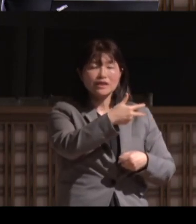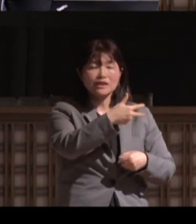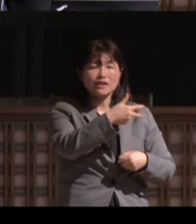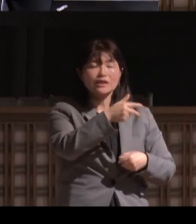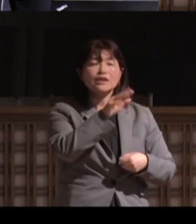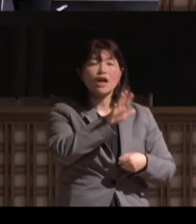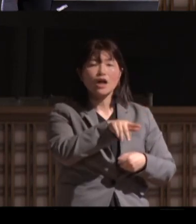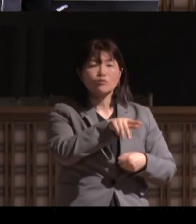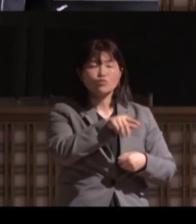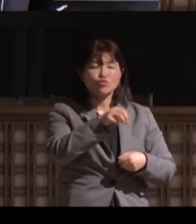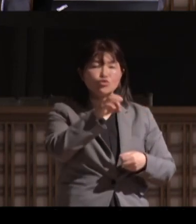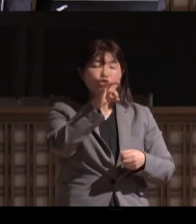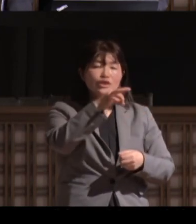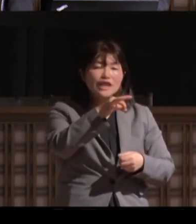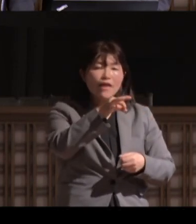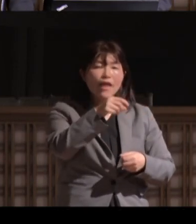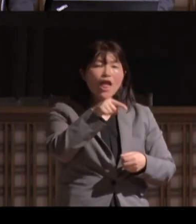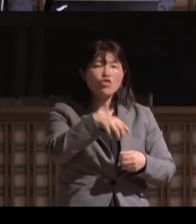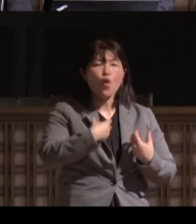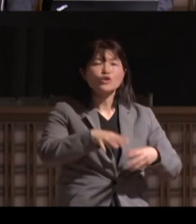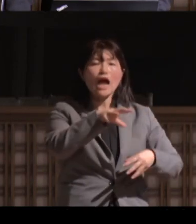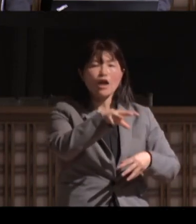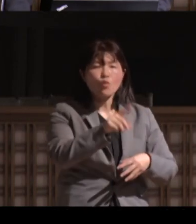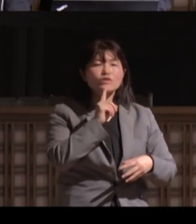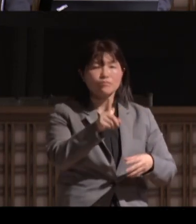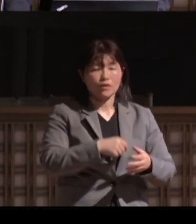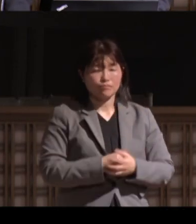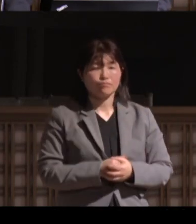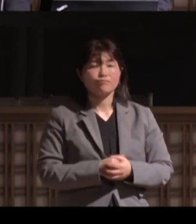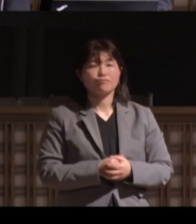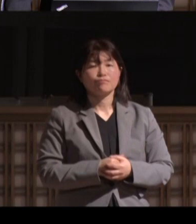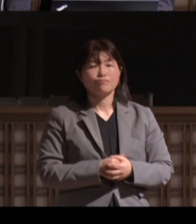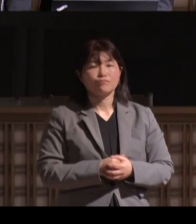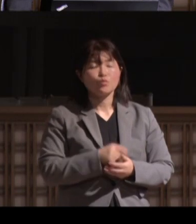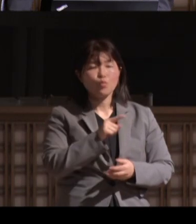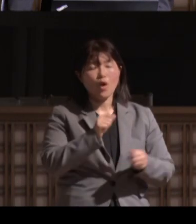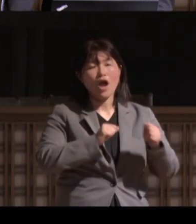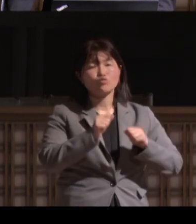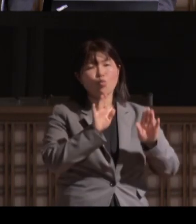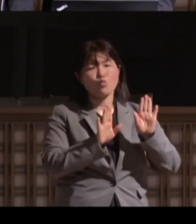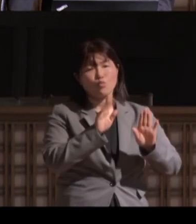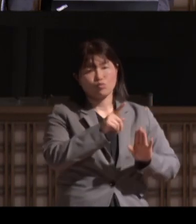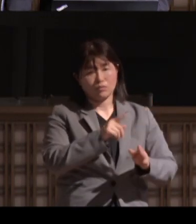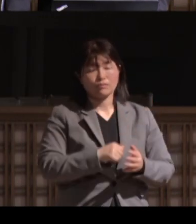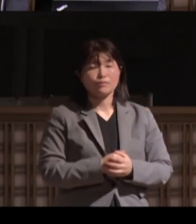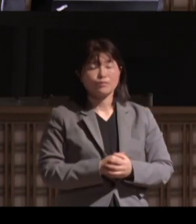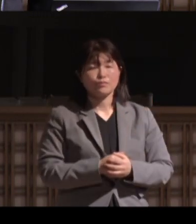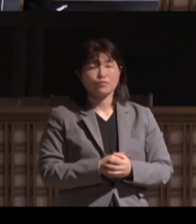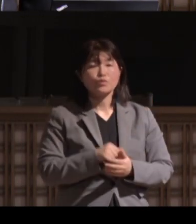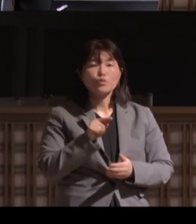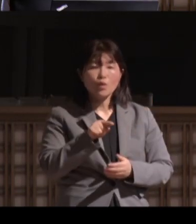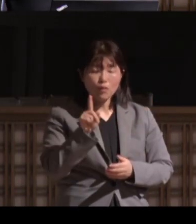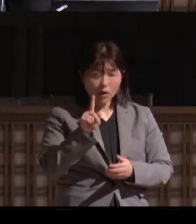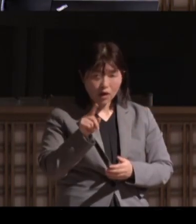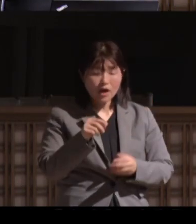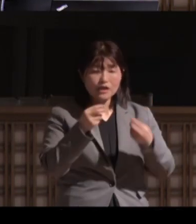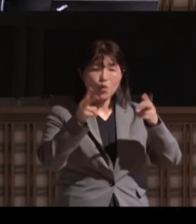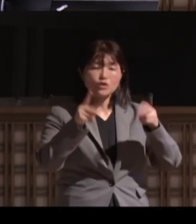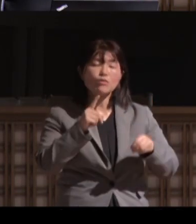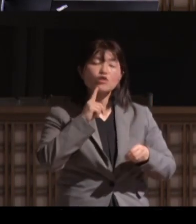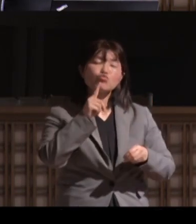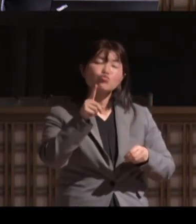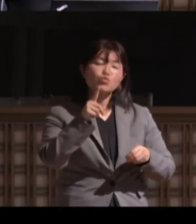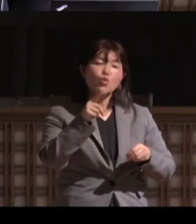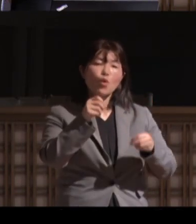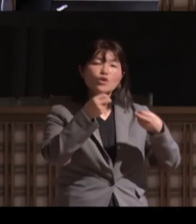組織種の里というところの活動でございます地域自主組織というのは広島で言う